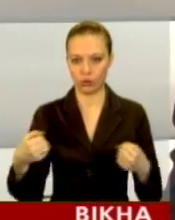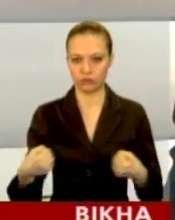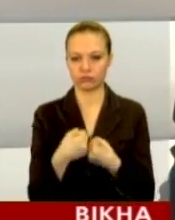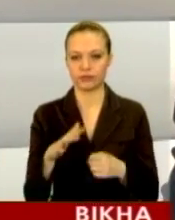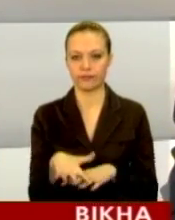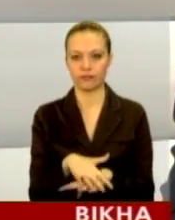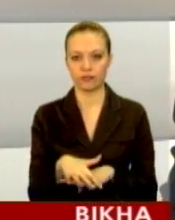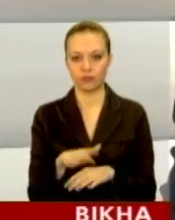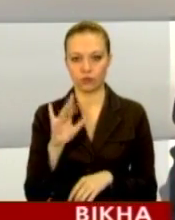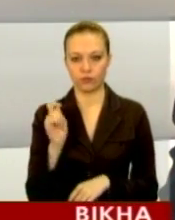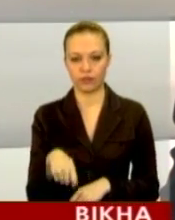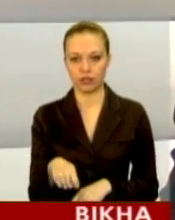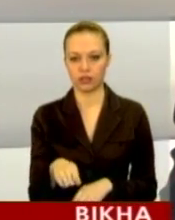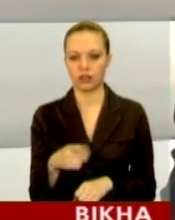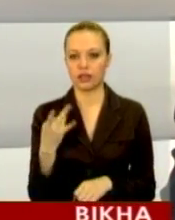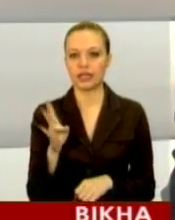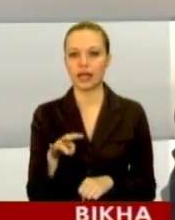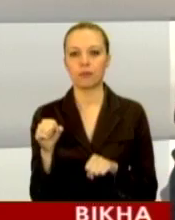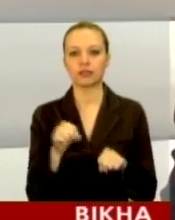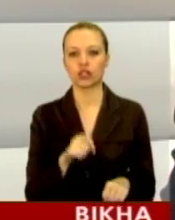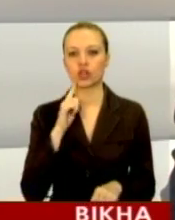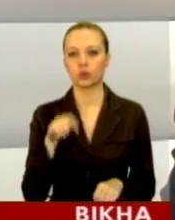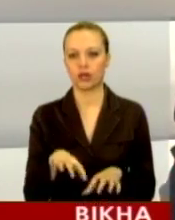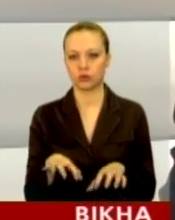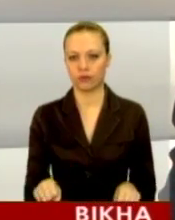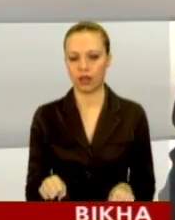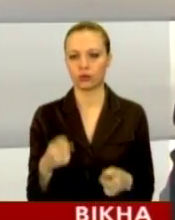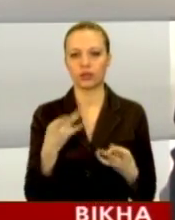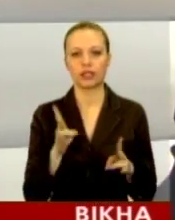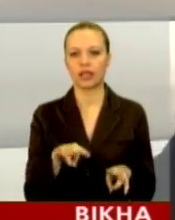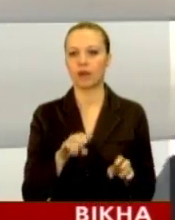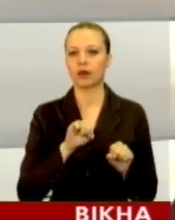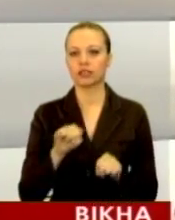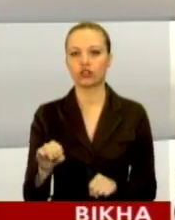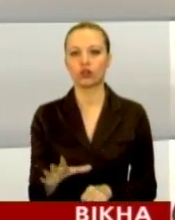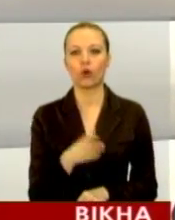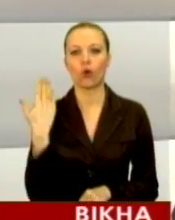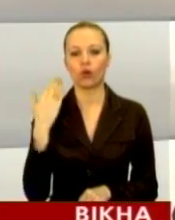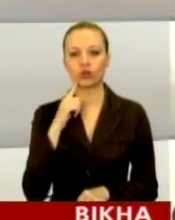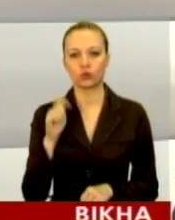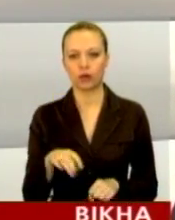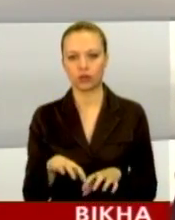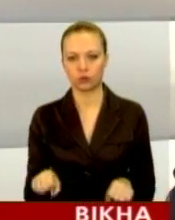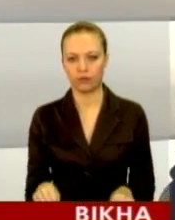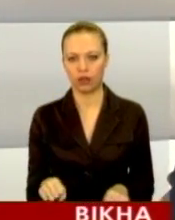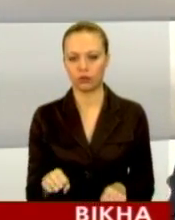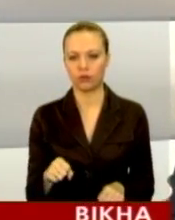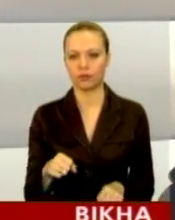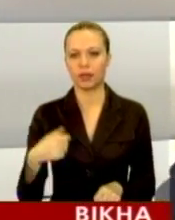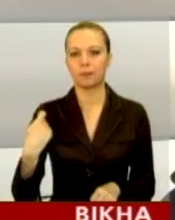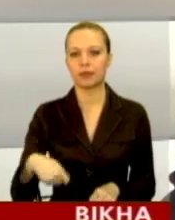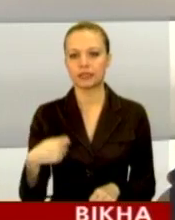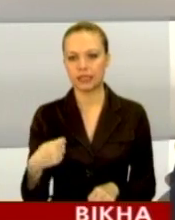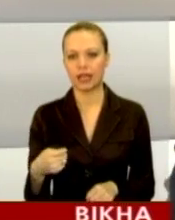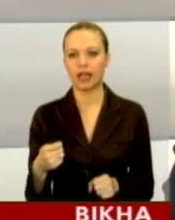війні. Не треба захищати українську владу. Не треба захищати колишню українську владу.